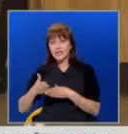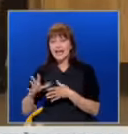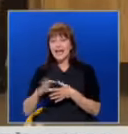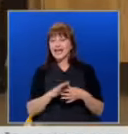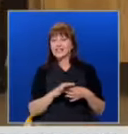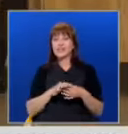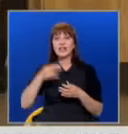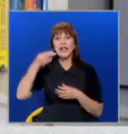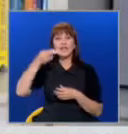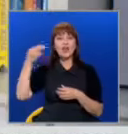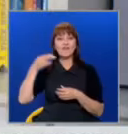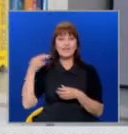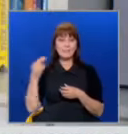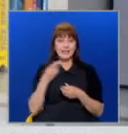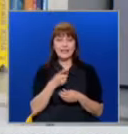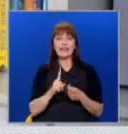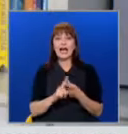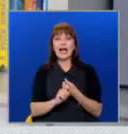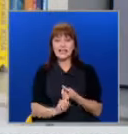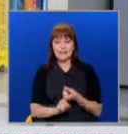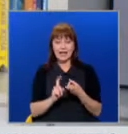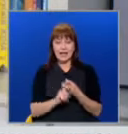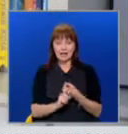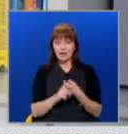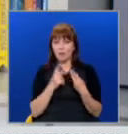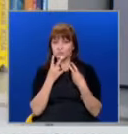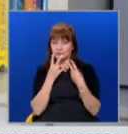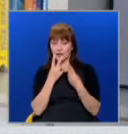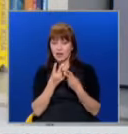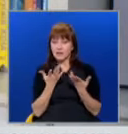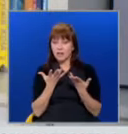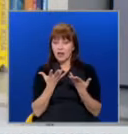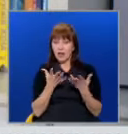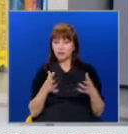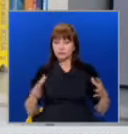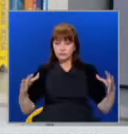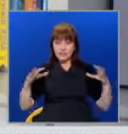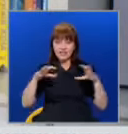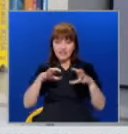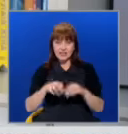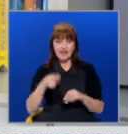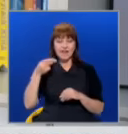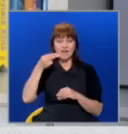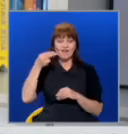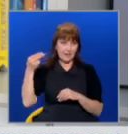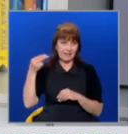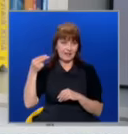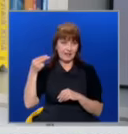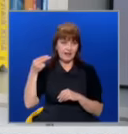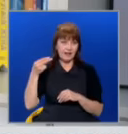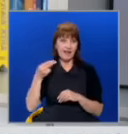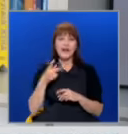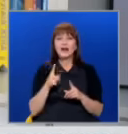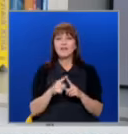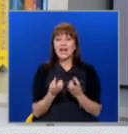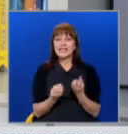около Красимир Каменов. Наблюдаваме едно завладяване на фирмите на Къру. Имам предвид